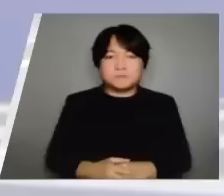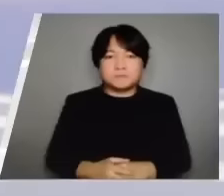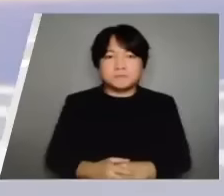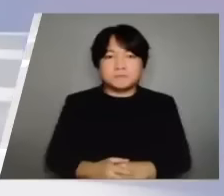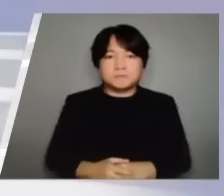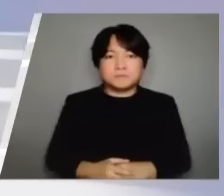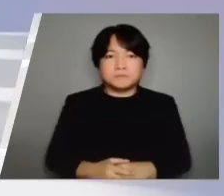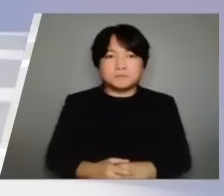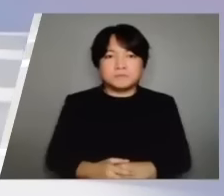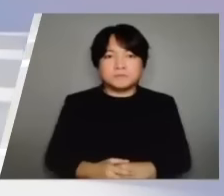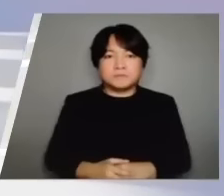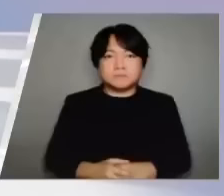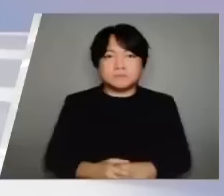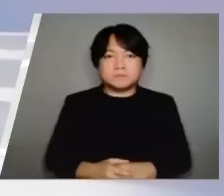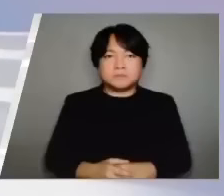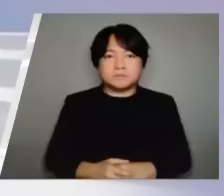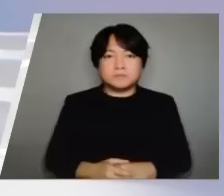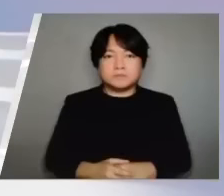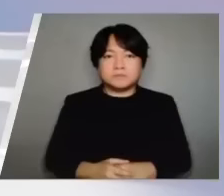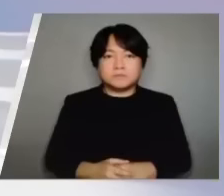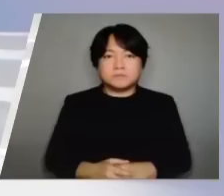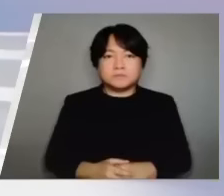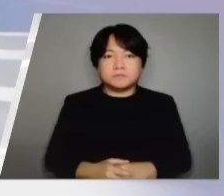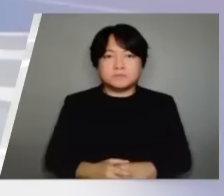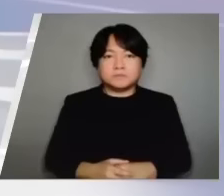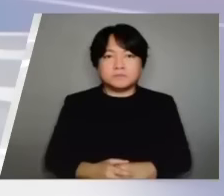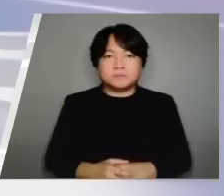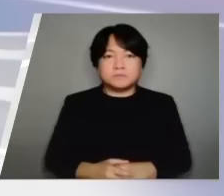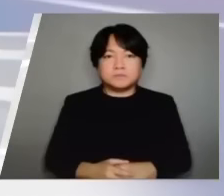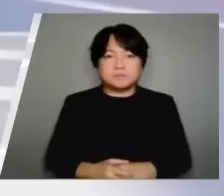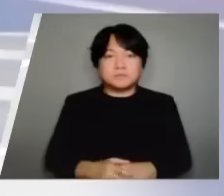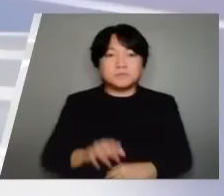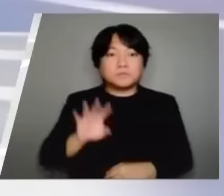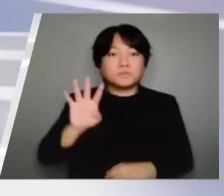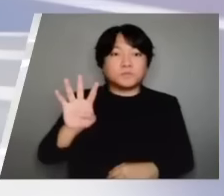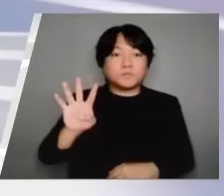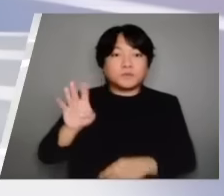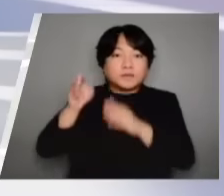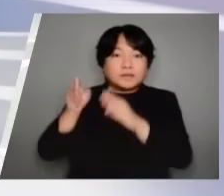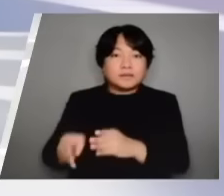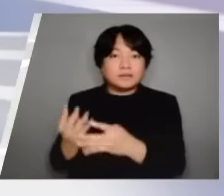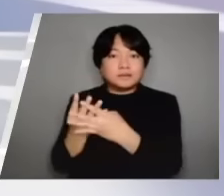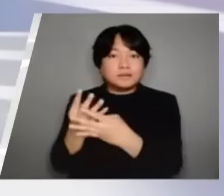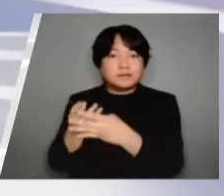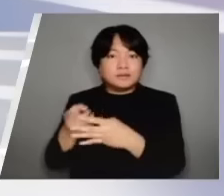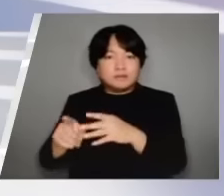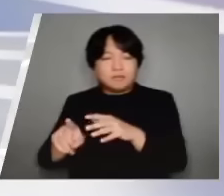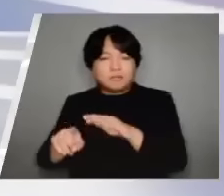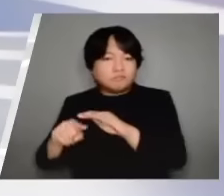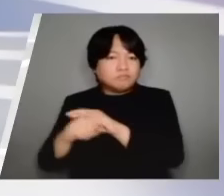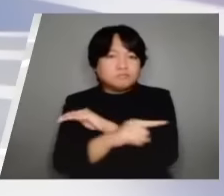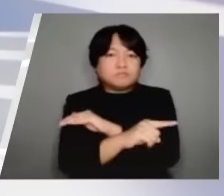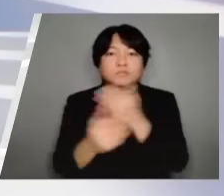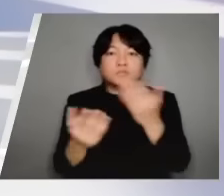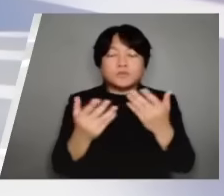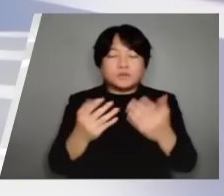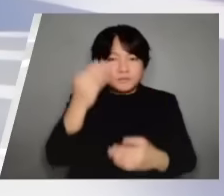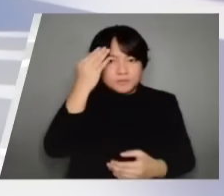gabi apat sa walong pdl of persons deprived of Liberty na tumakas sa San Jose Del Monte police nahuli na base sa